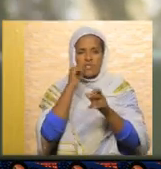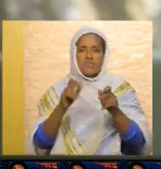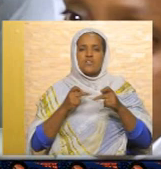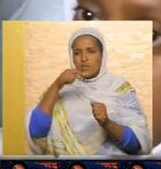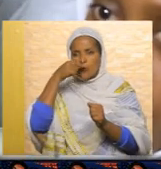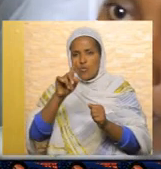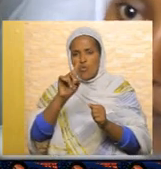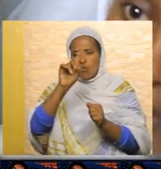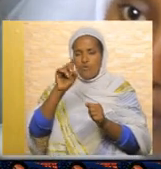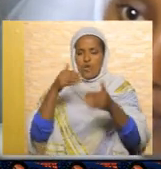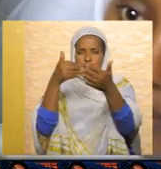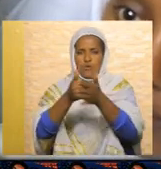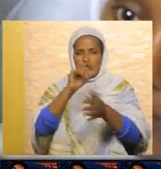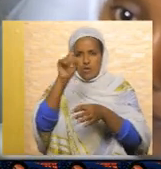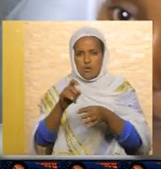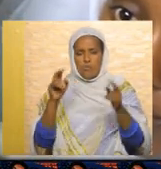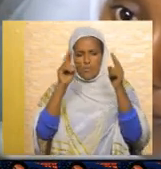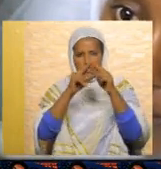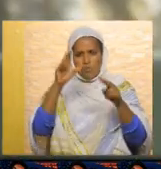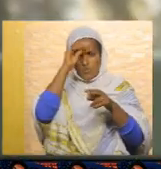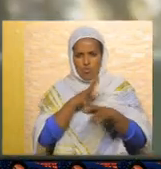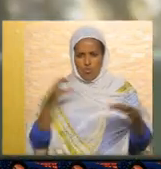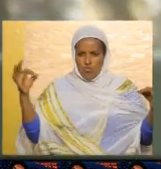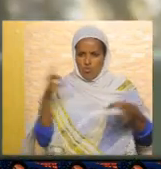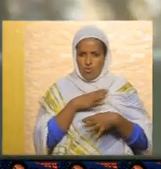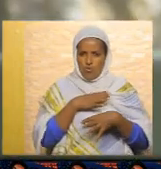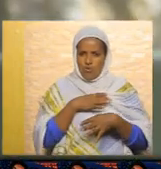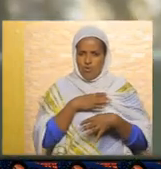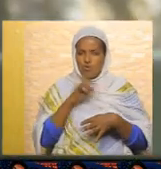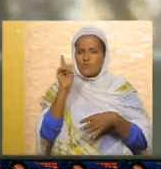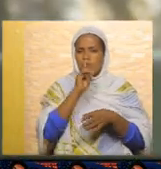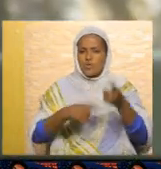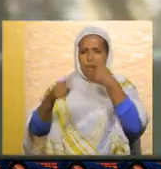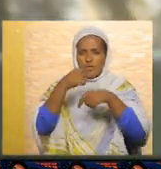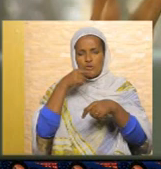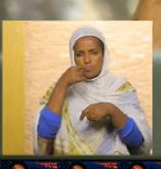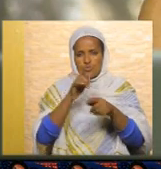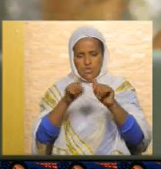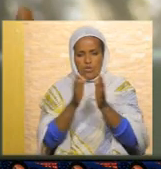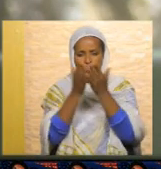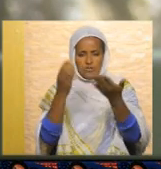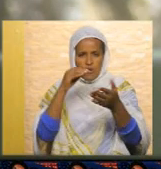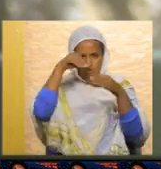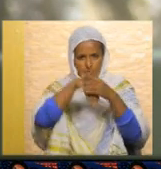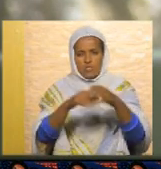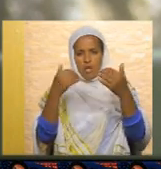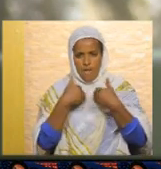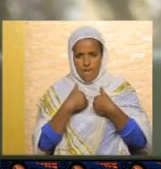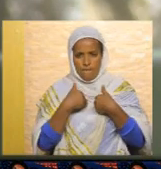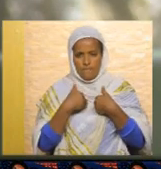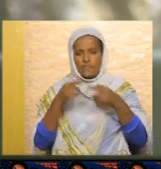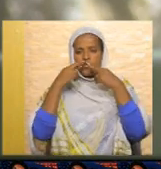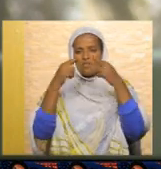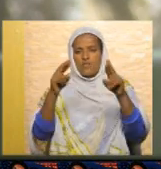ዝርዝሩ ገብቷል እና በምስራቅ ቤተ ክርስቲያን ወንድና ሴት በእኩልነት